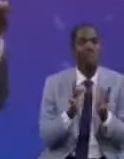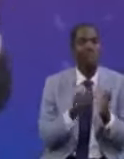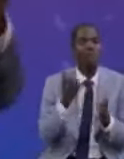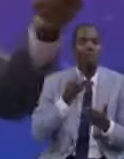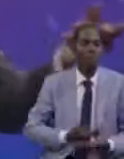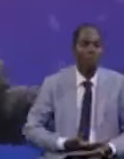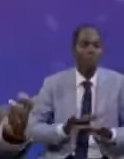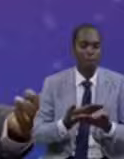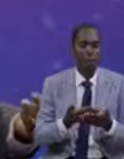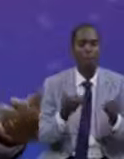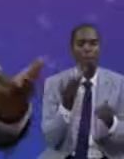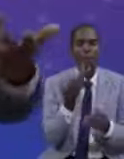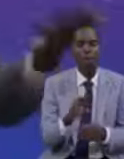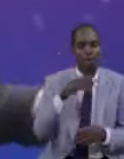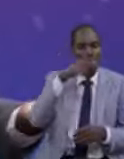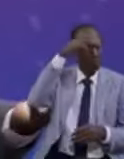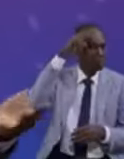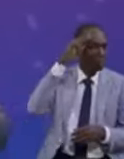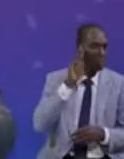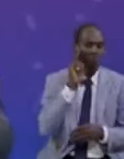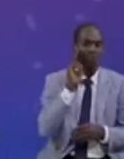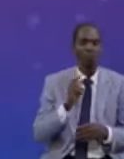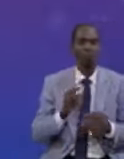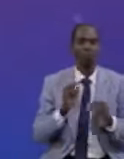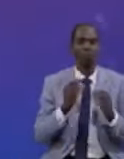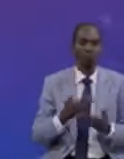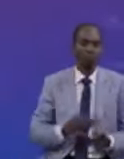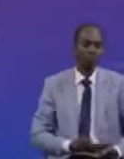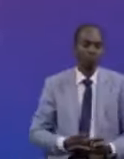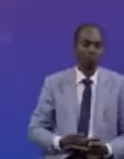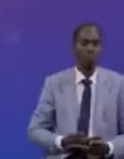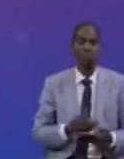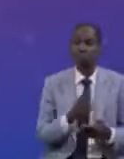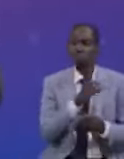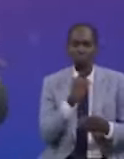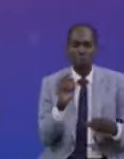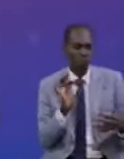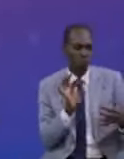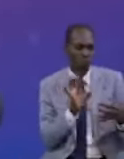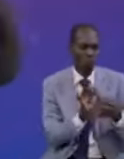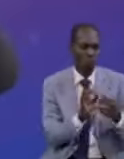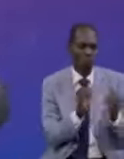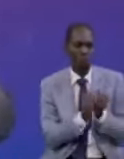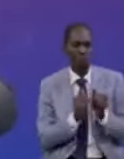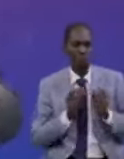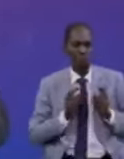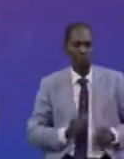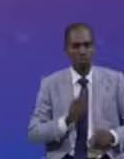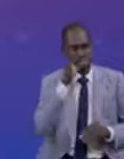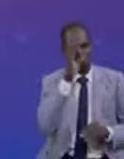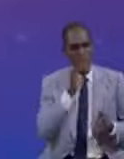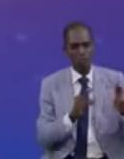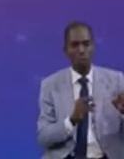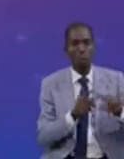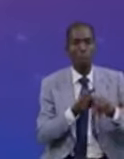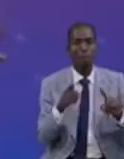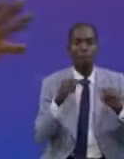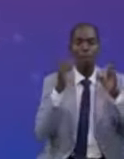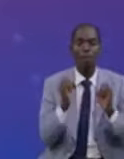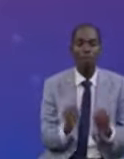aucune connexion à l'homme aucun rapport avec un homme mais la puissance du Saint-Esprit l'a